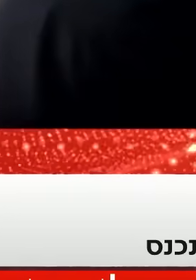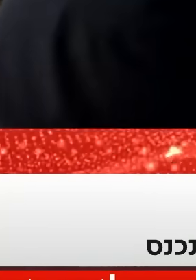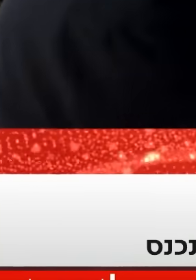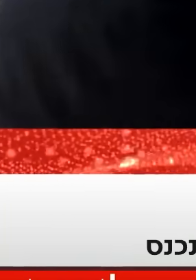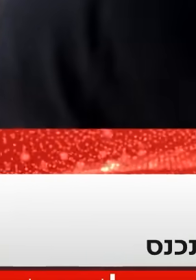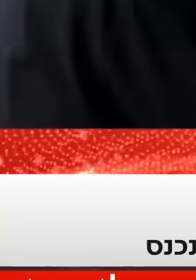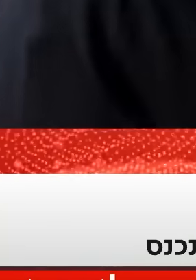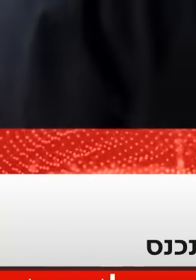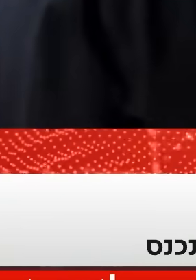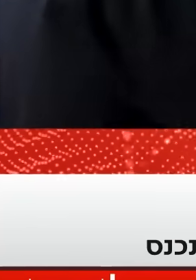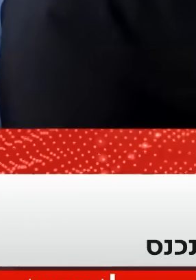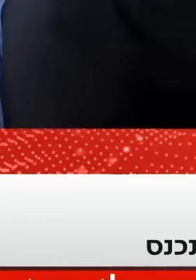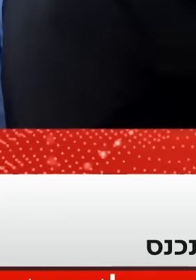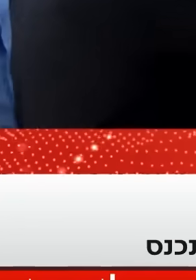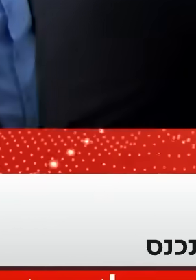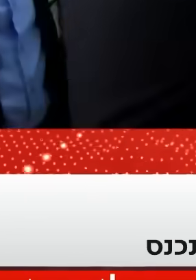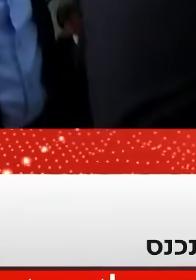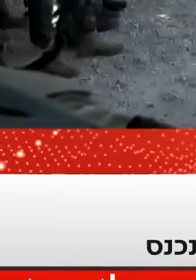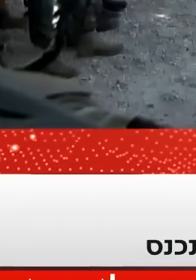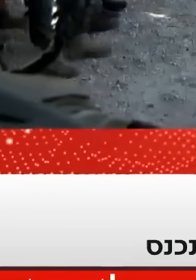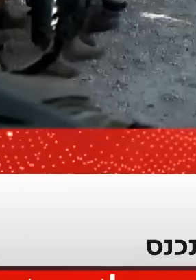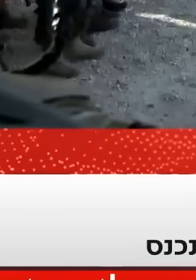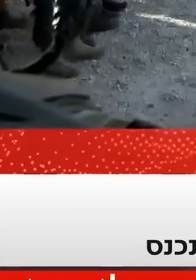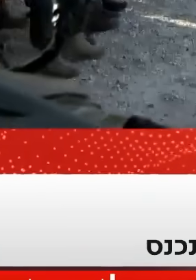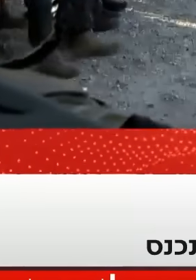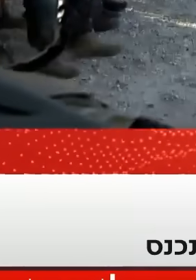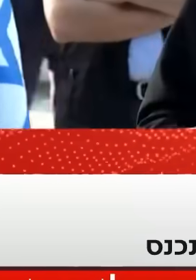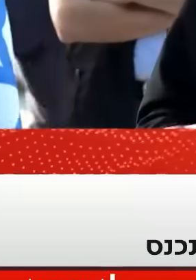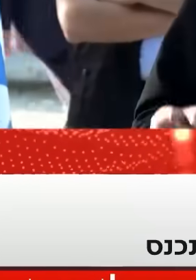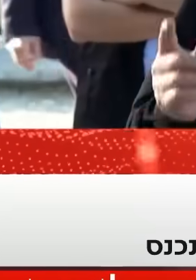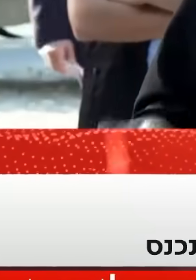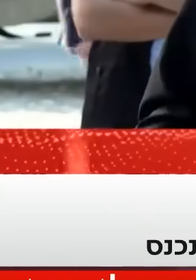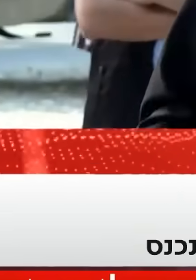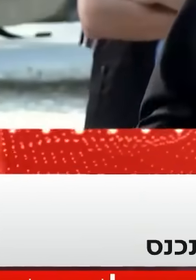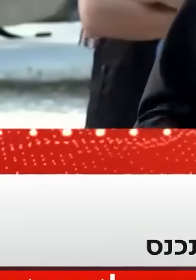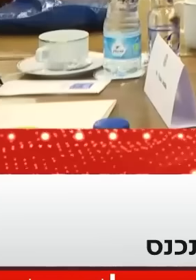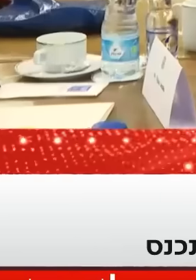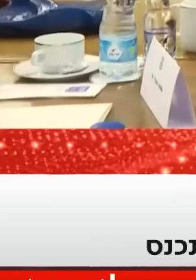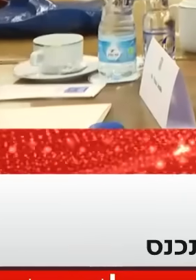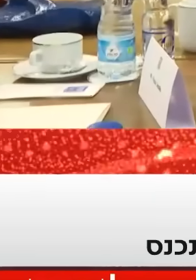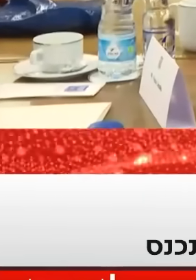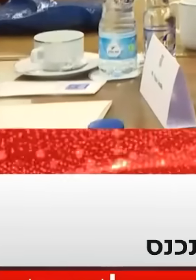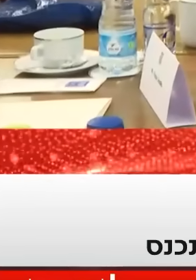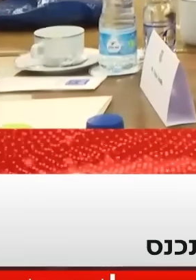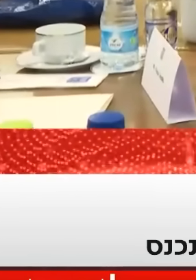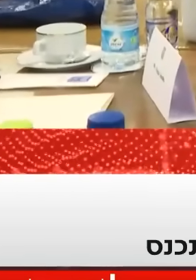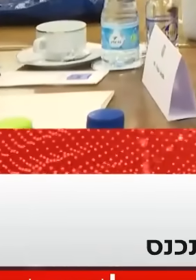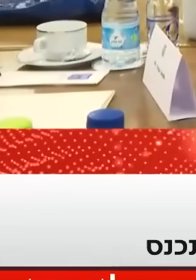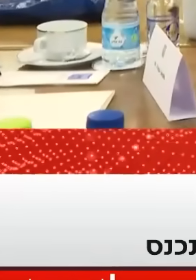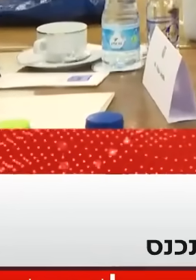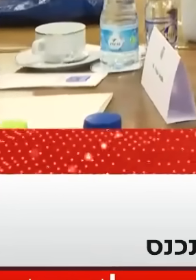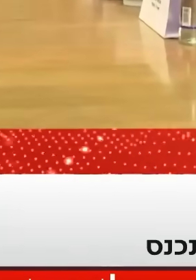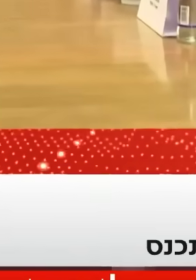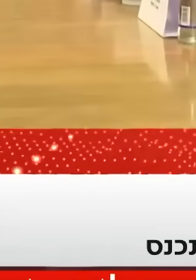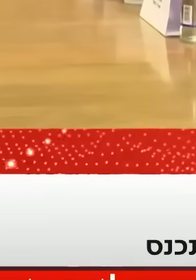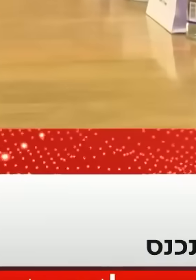דיון קבינט המלחמה, ולמעשה מחכים כעת שהדיון הזה יסתיים, ראש הממשלה נתניהו ימסור הצהרה, ולאחר מכן